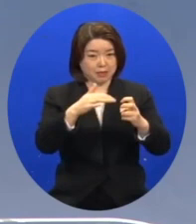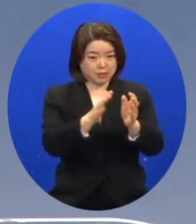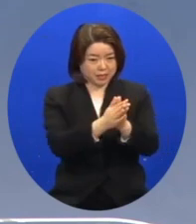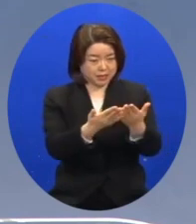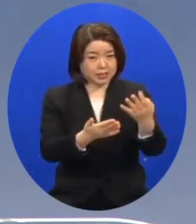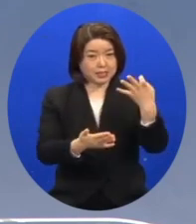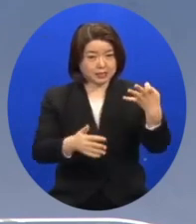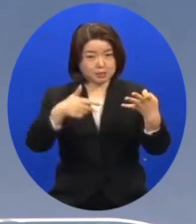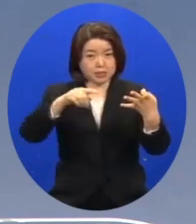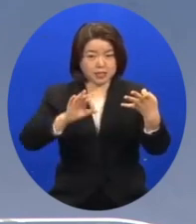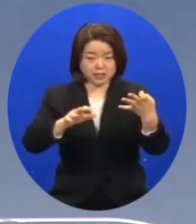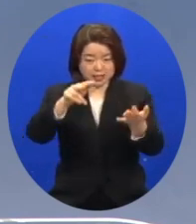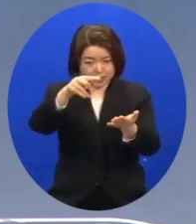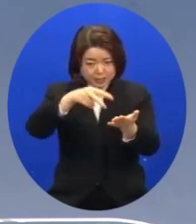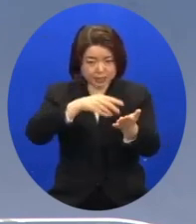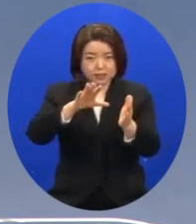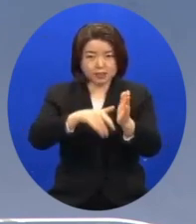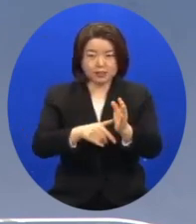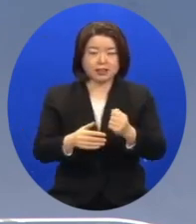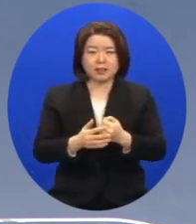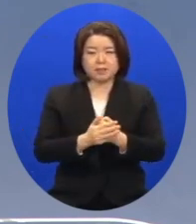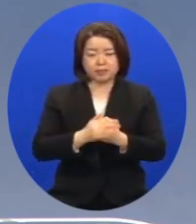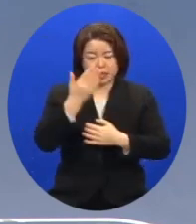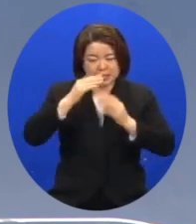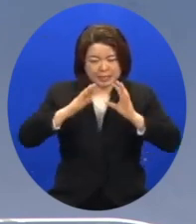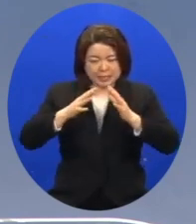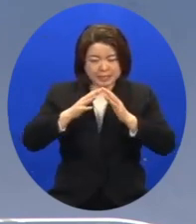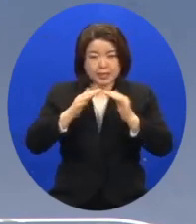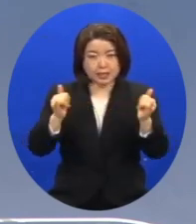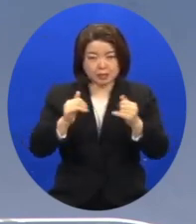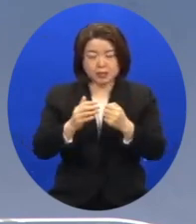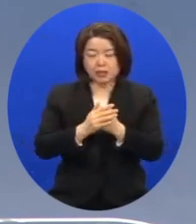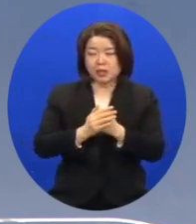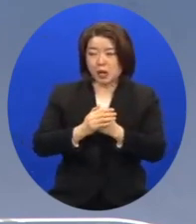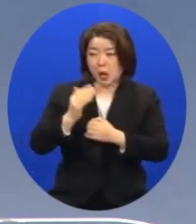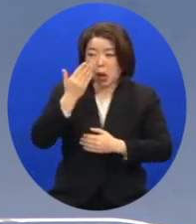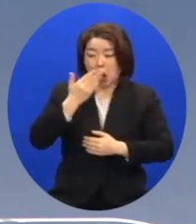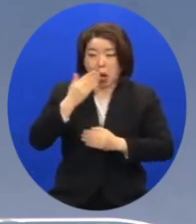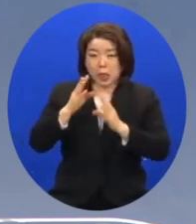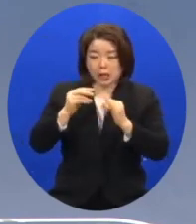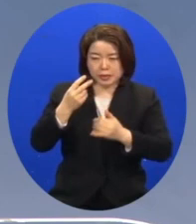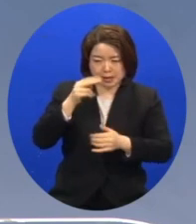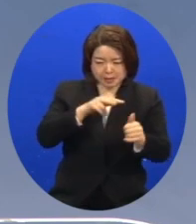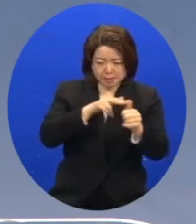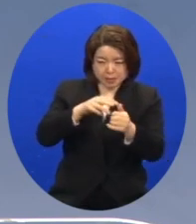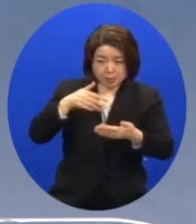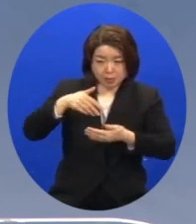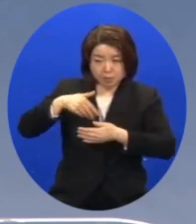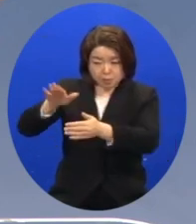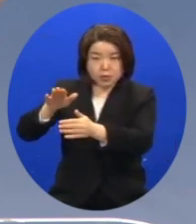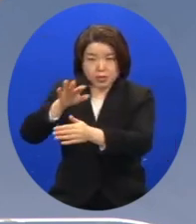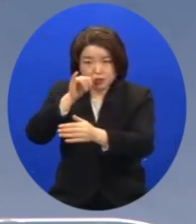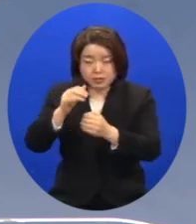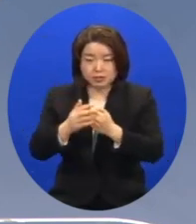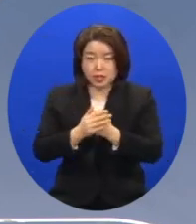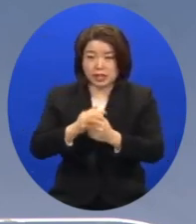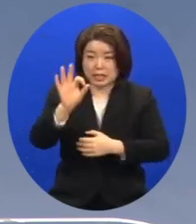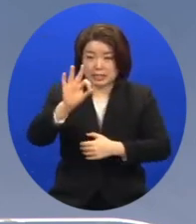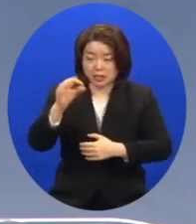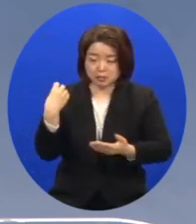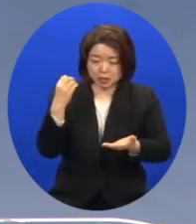이스라엘 백성들이 가나안 땅에 정당 권을 보냈는데 10명이 돌아와서 얼마나 악평을 하는지